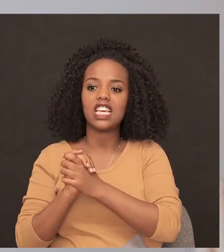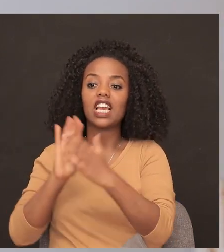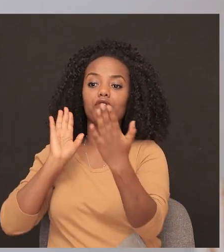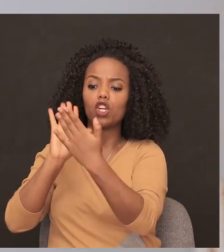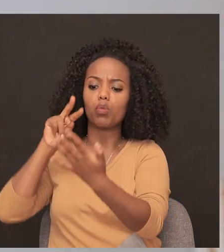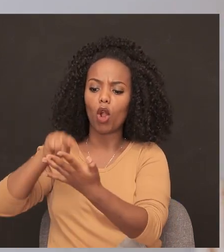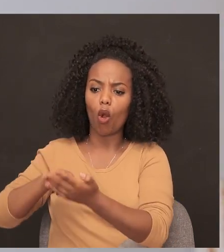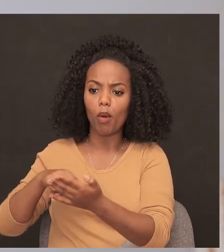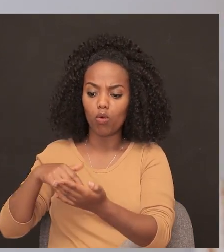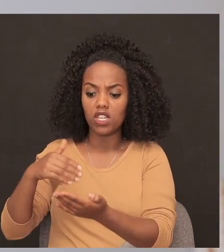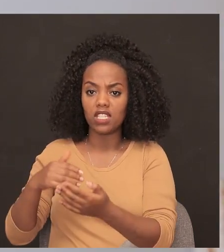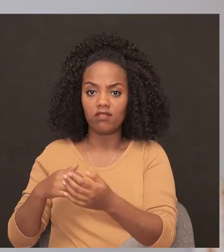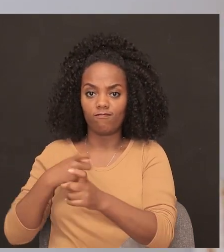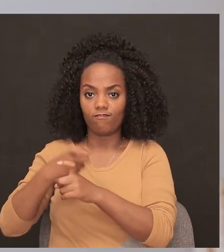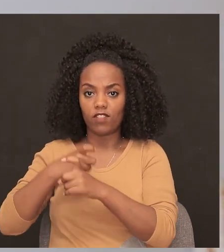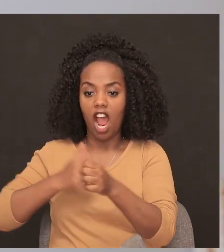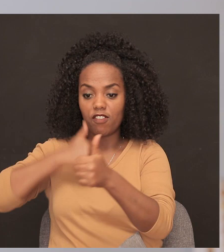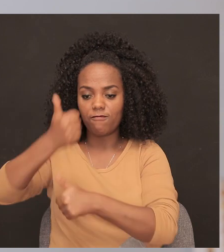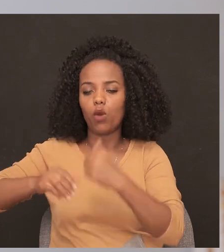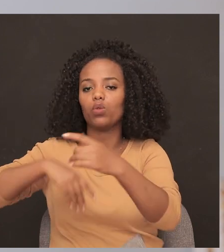ከፊታቸው ከቆመው ነገር አልፈው ይወጣሉ።